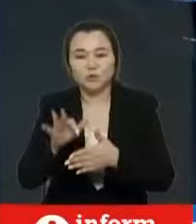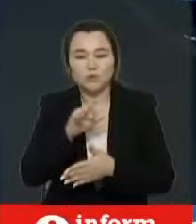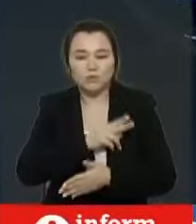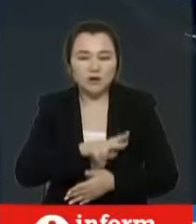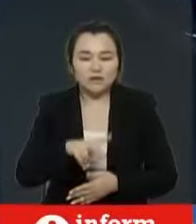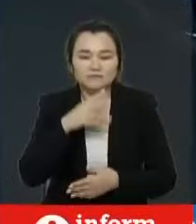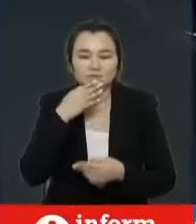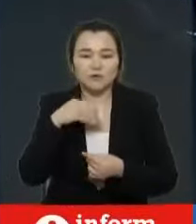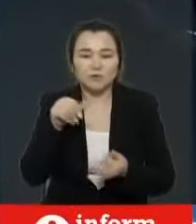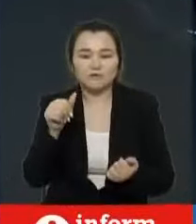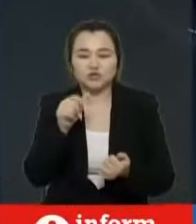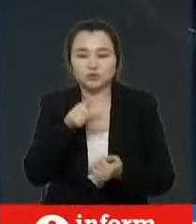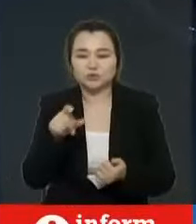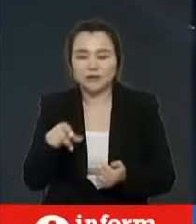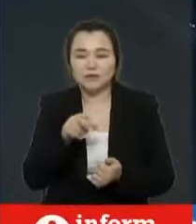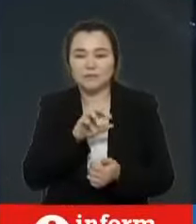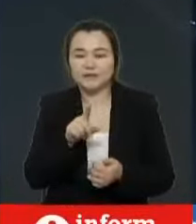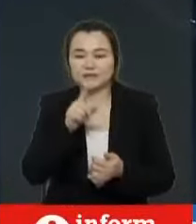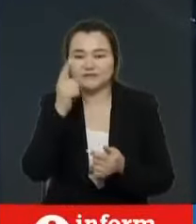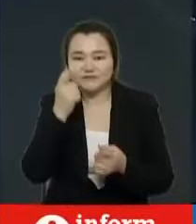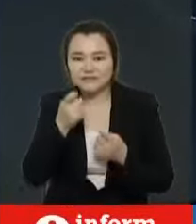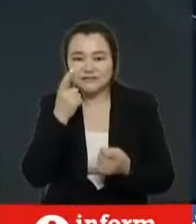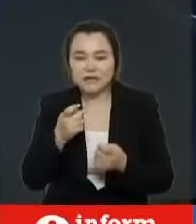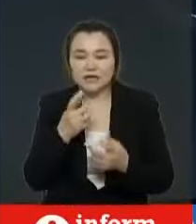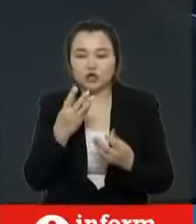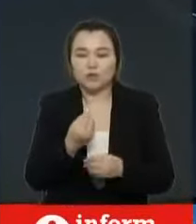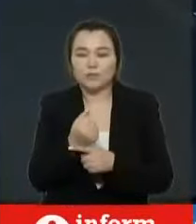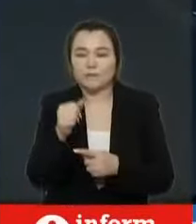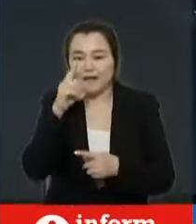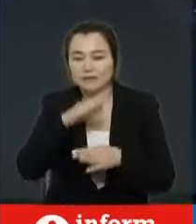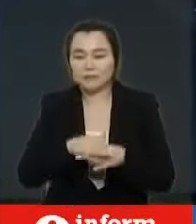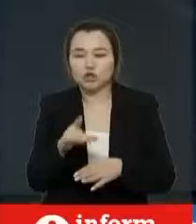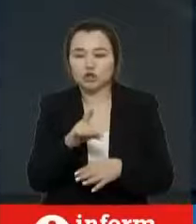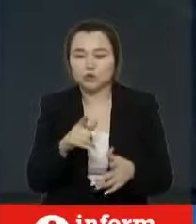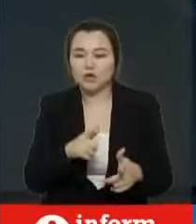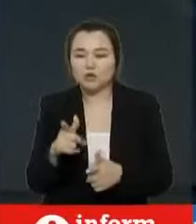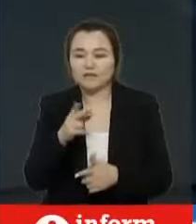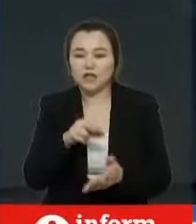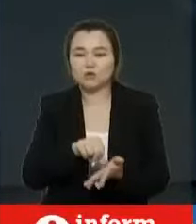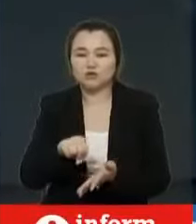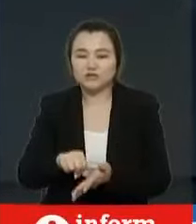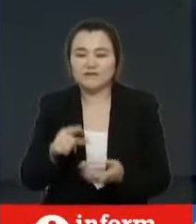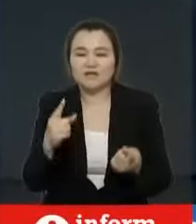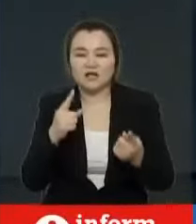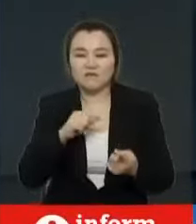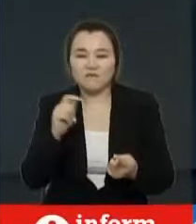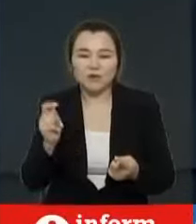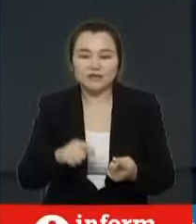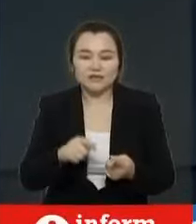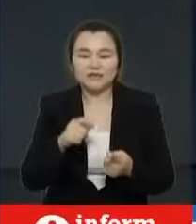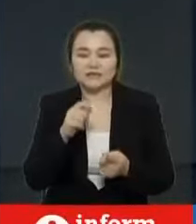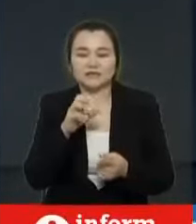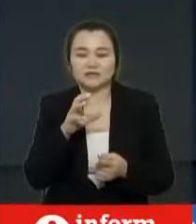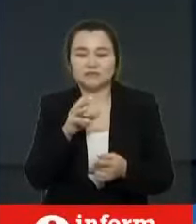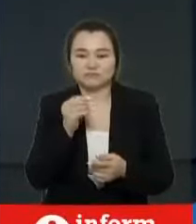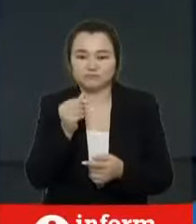и пропавших без вести. В этом году ко Дню Победы акиматы регионов подготовили для участников Великой Отечественной войны